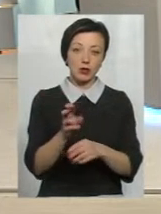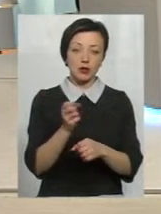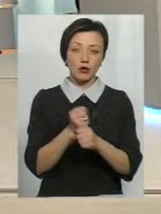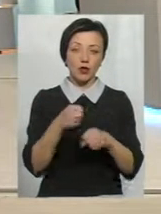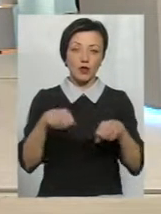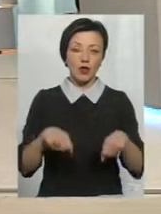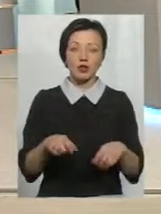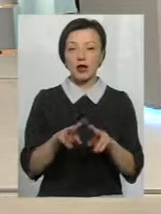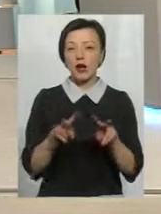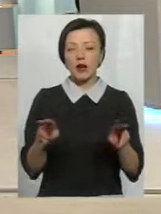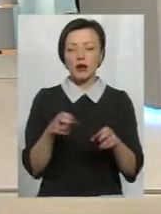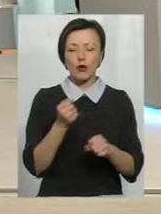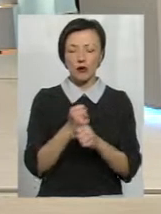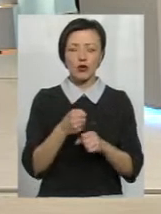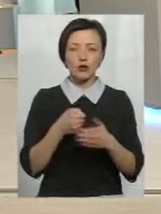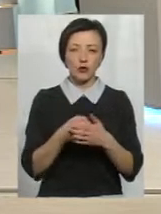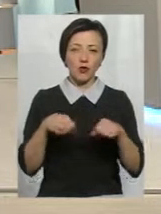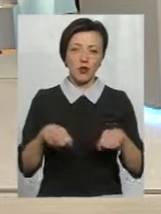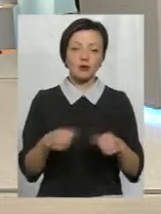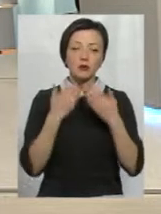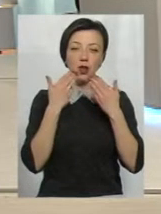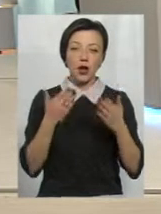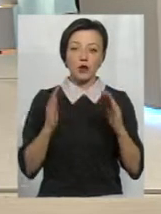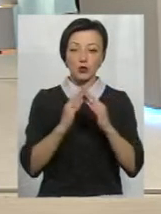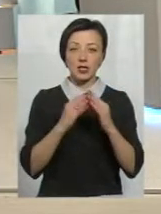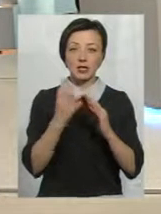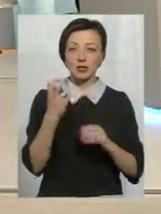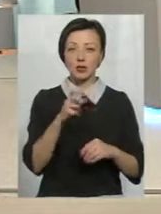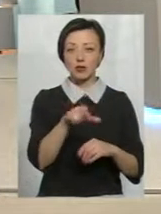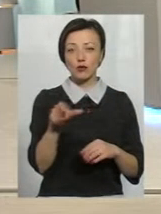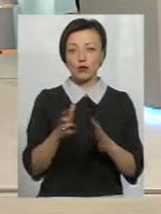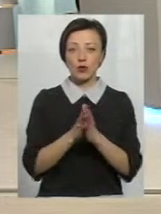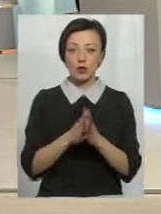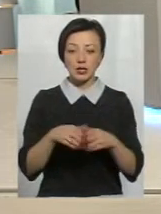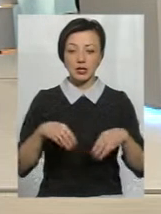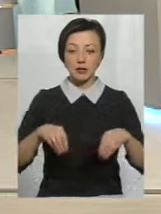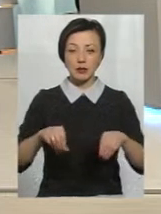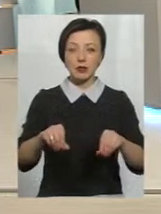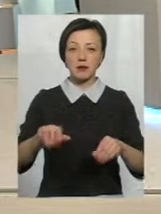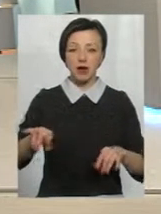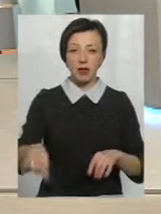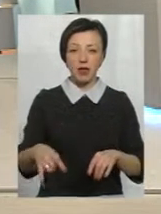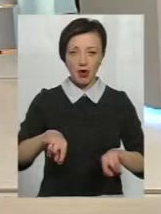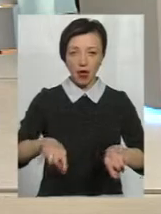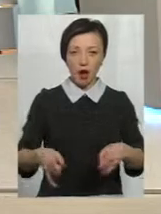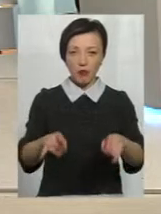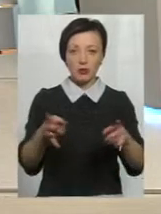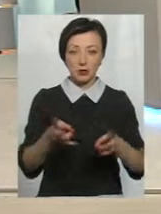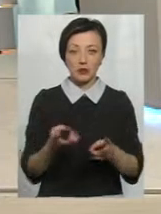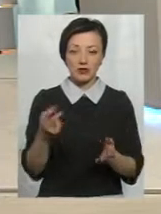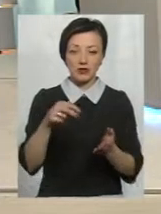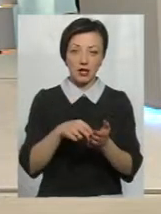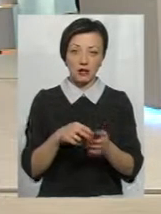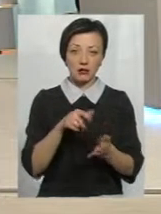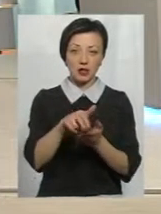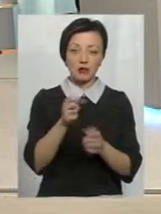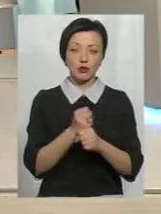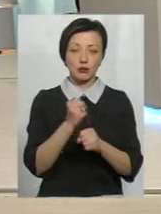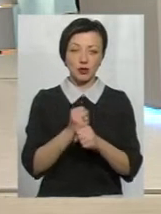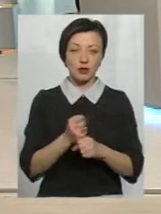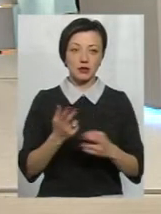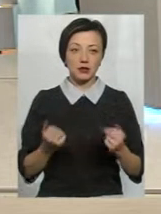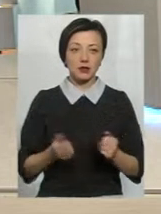само, як будинок, який, в якому живе 200 чоловік, і вони просять засипати у петиції яму. Да? Можливо, просто треба встати, піти і зробити.